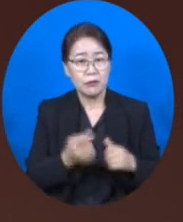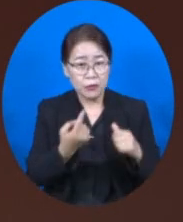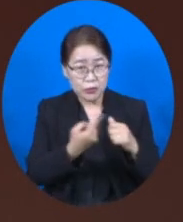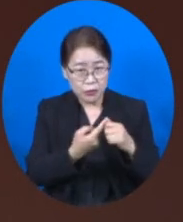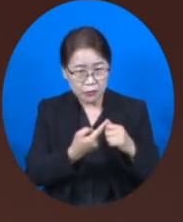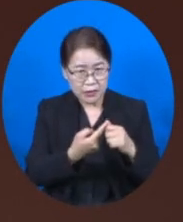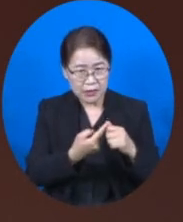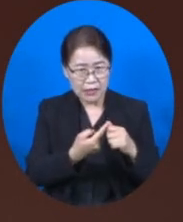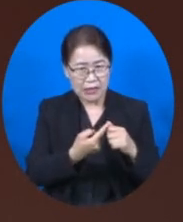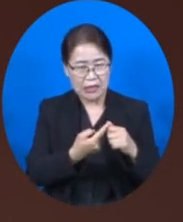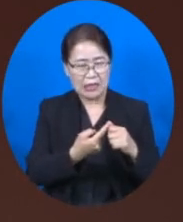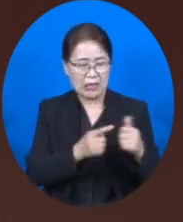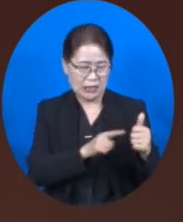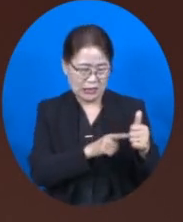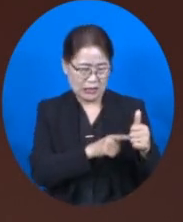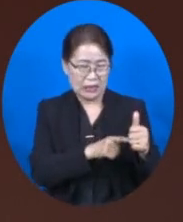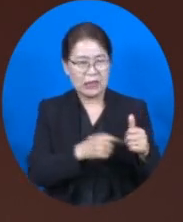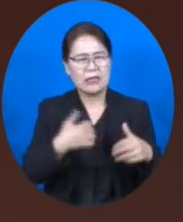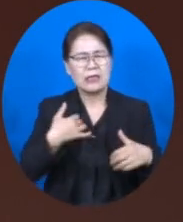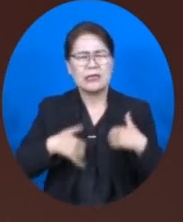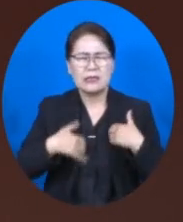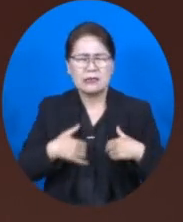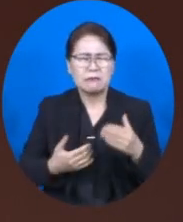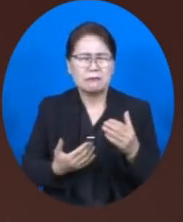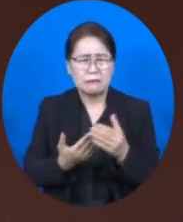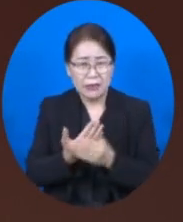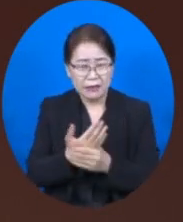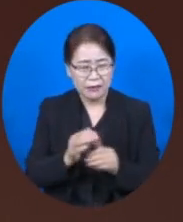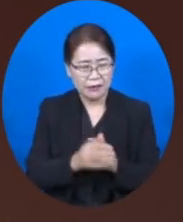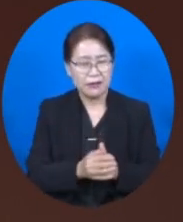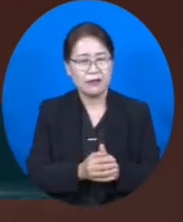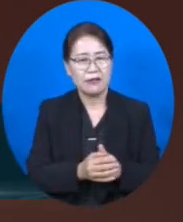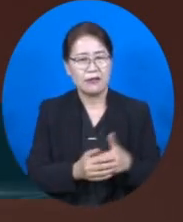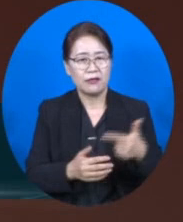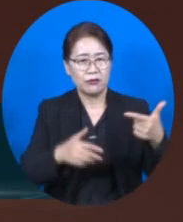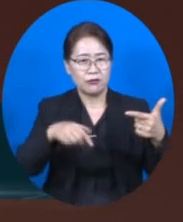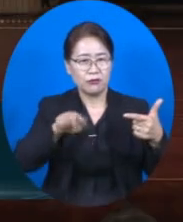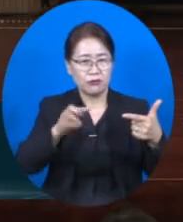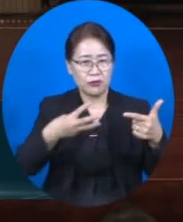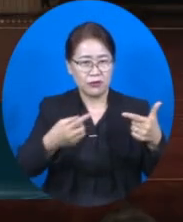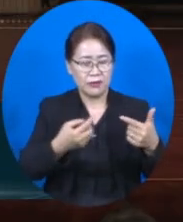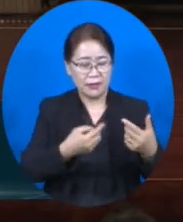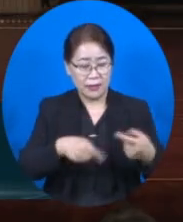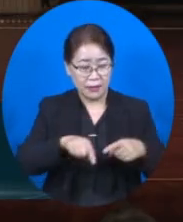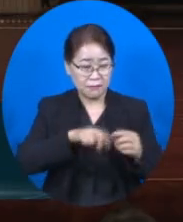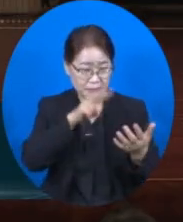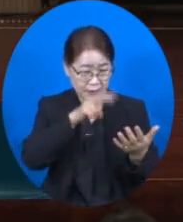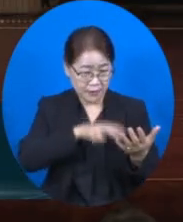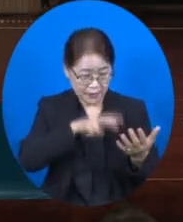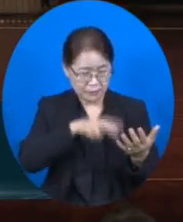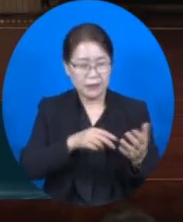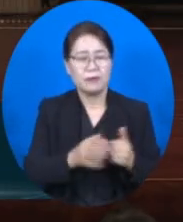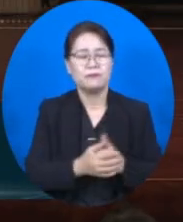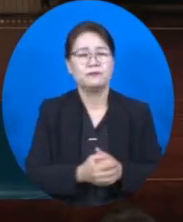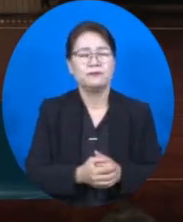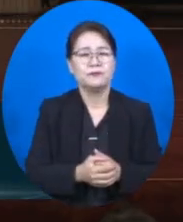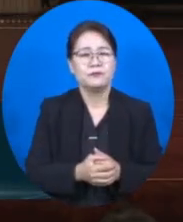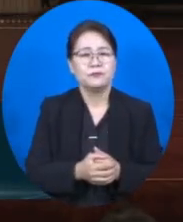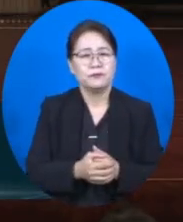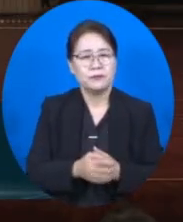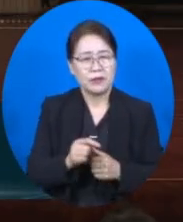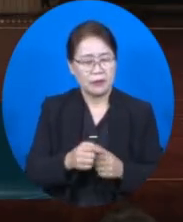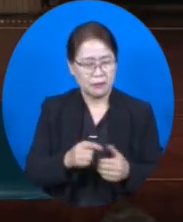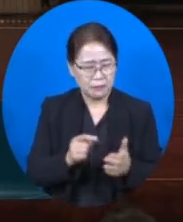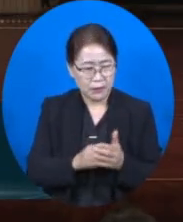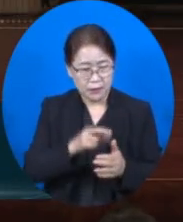첫째로 즐거움을 갖게 되었다는 거죠 자 우리 6절의 말씀을 우리 함께 읽도록 하겠습니다 다 같이요